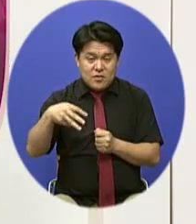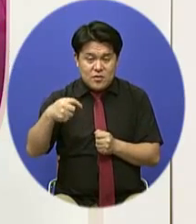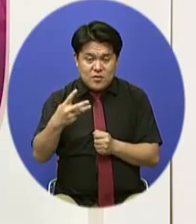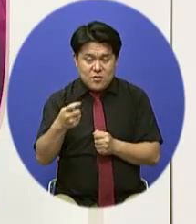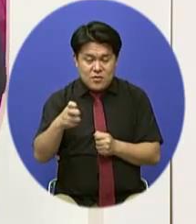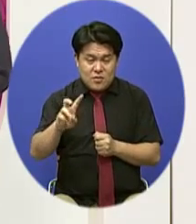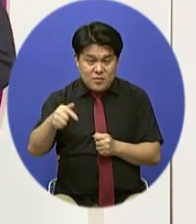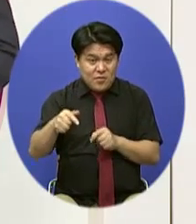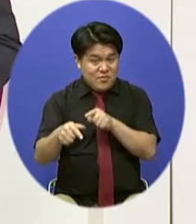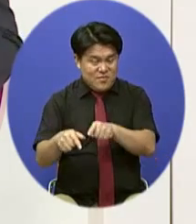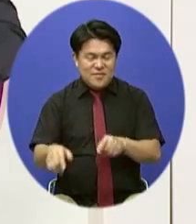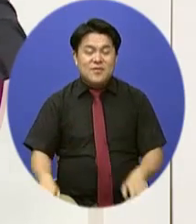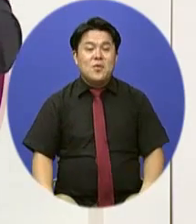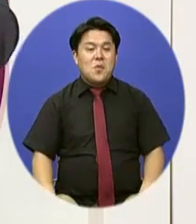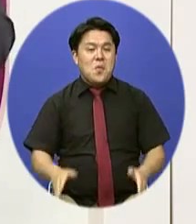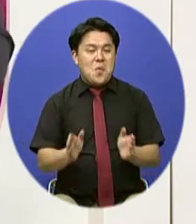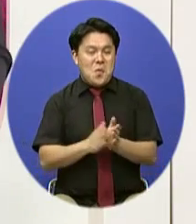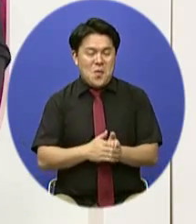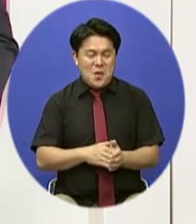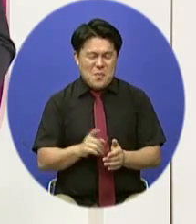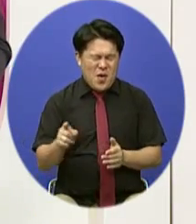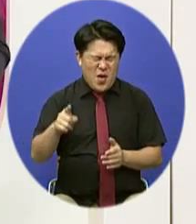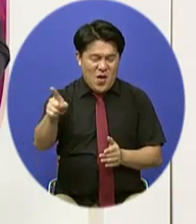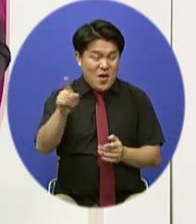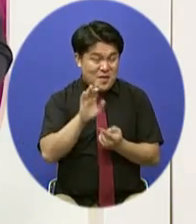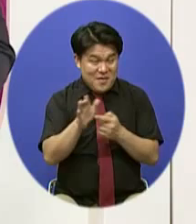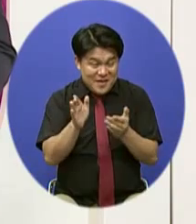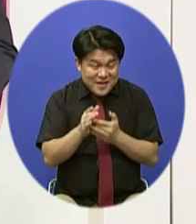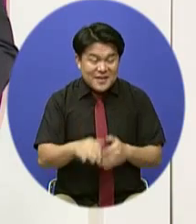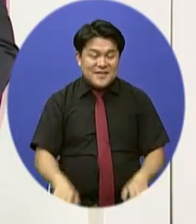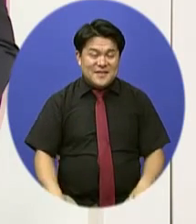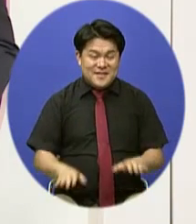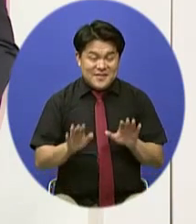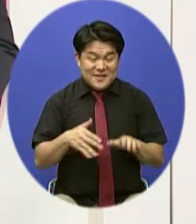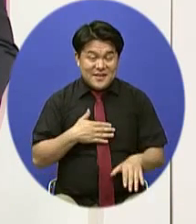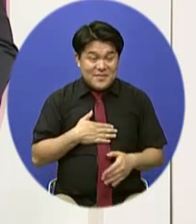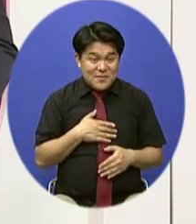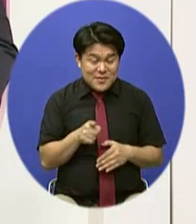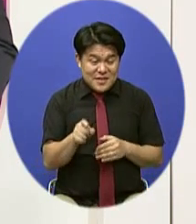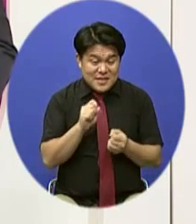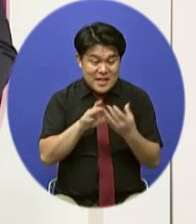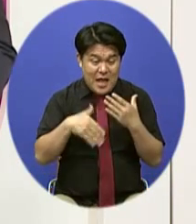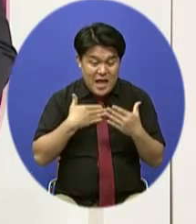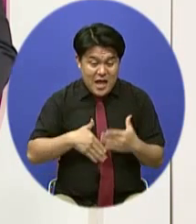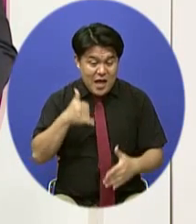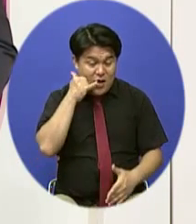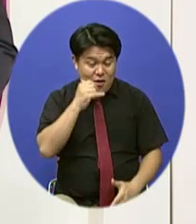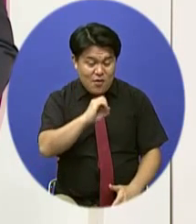오늘은 좀 멀리 갔네요. 울돌목. 멀리 갔어요. 네. 정답을 하신 분은 ARS